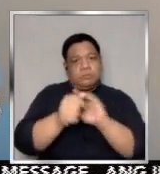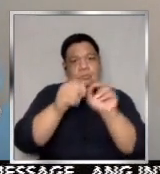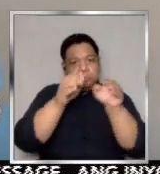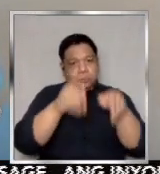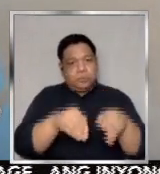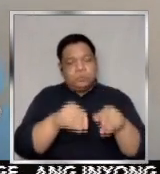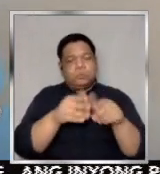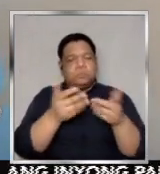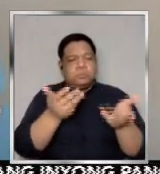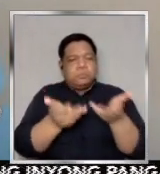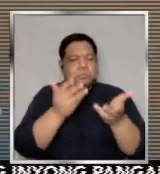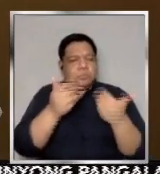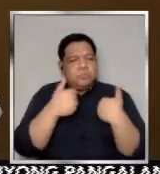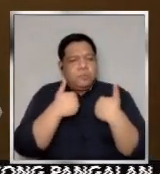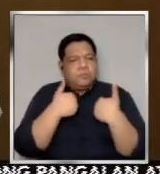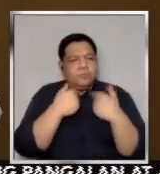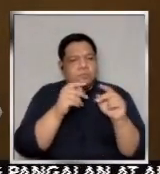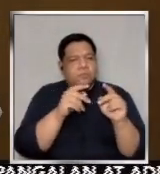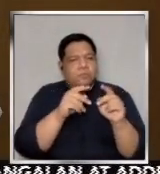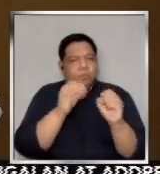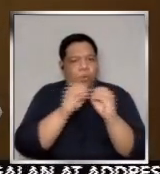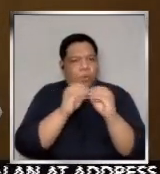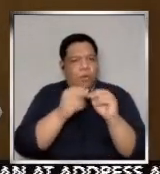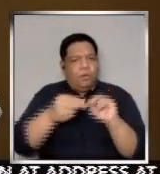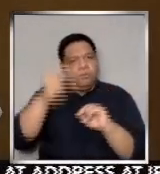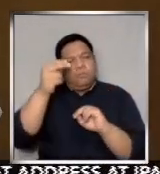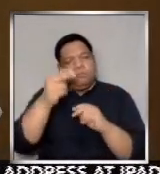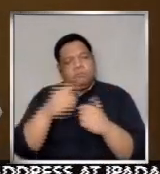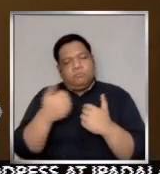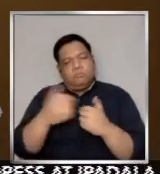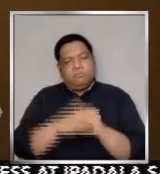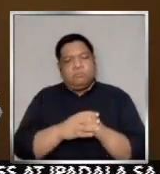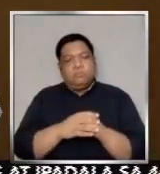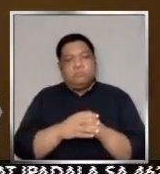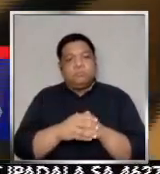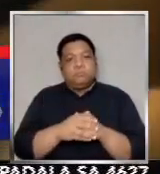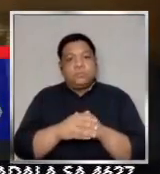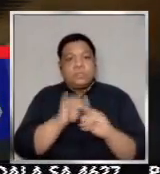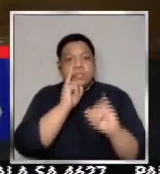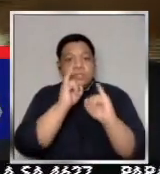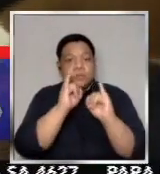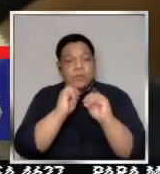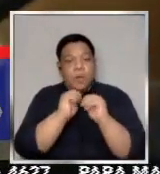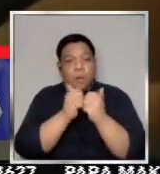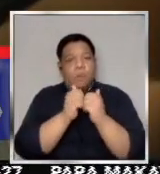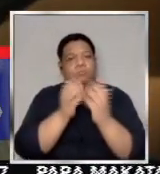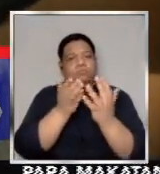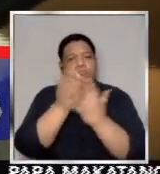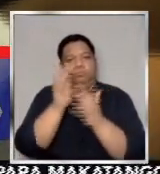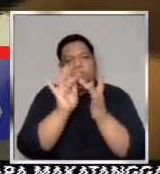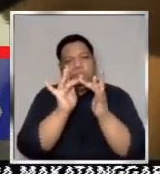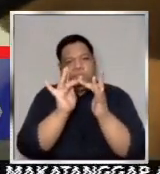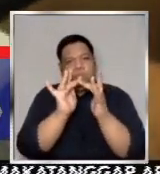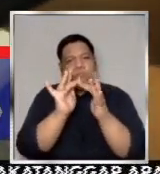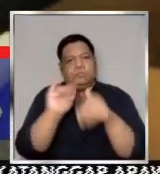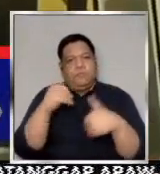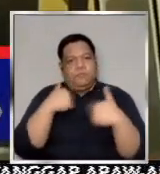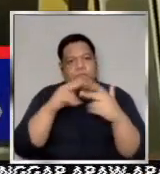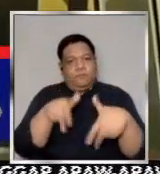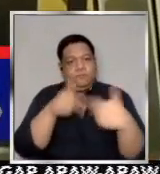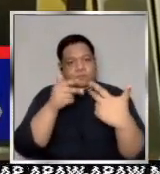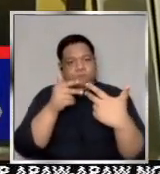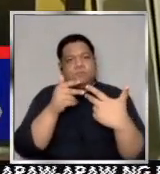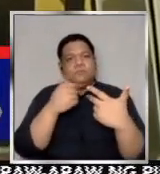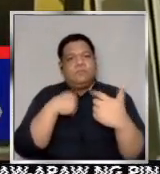merong mas mataas pa po doon. Online ang magiging interview sa parehong kumpanya. May virtual lobby ang kumpanya kung saan pwede makipag-usap